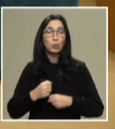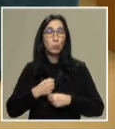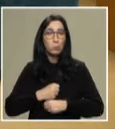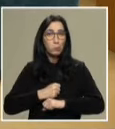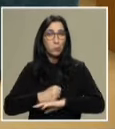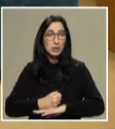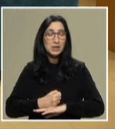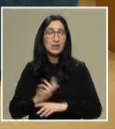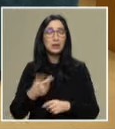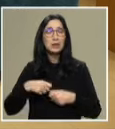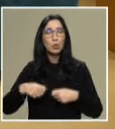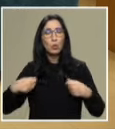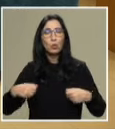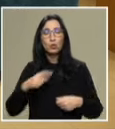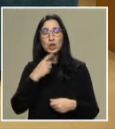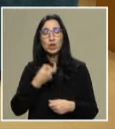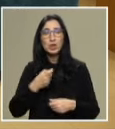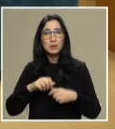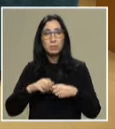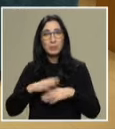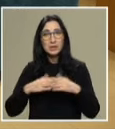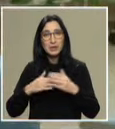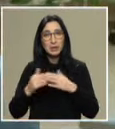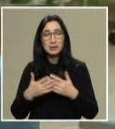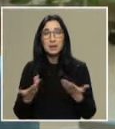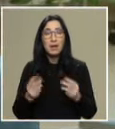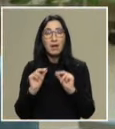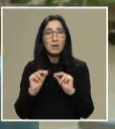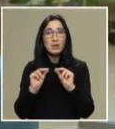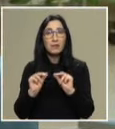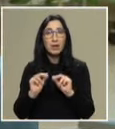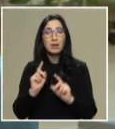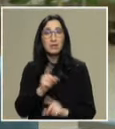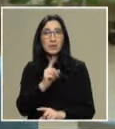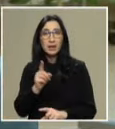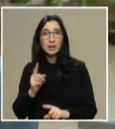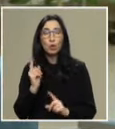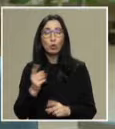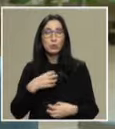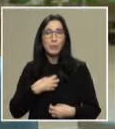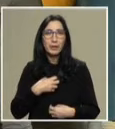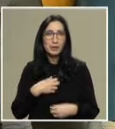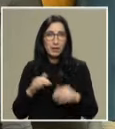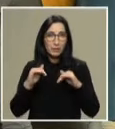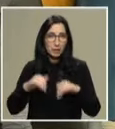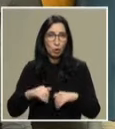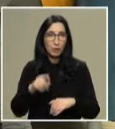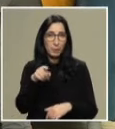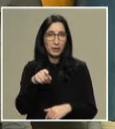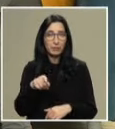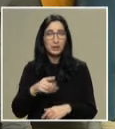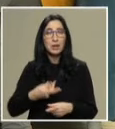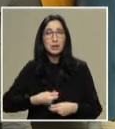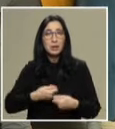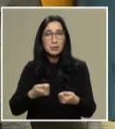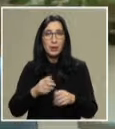на дългогодишни специалисти, какъв съвет бихте дали към всеки един, който се притеснява да дойде при вас или да изпрати